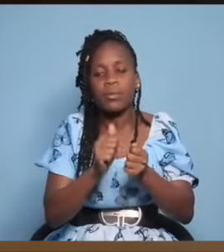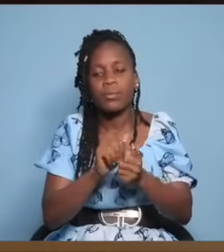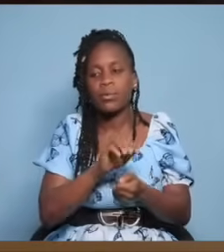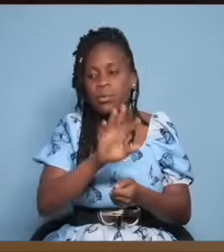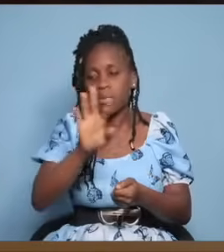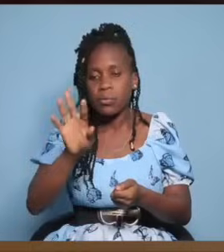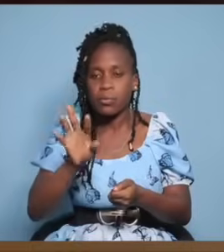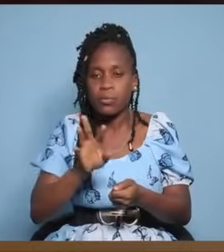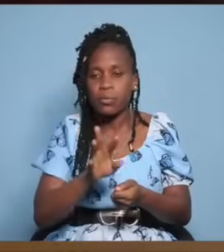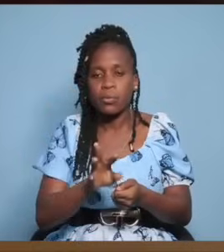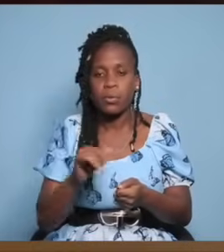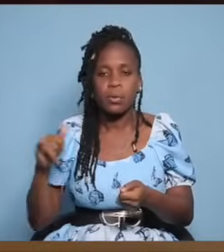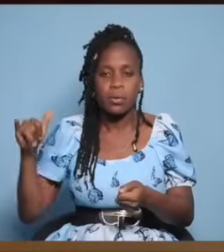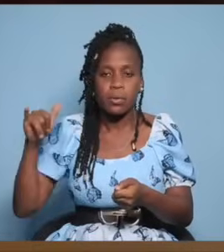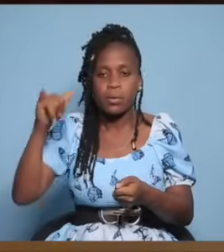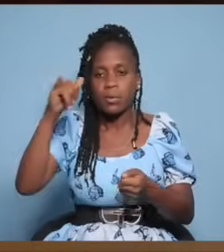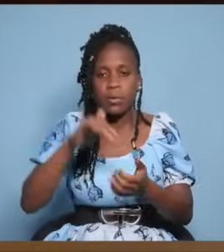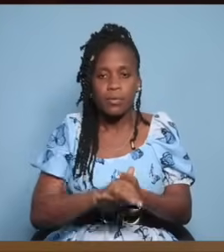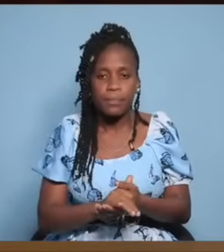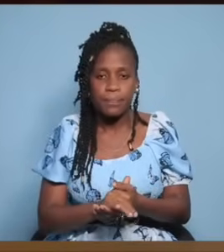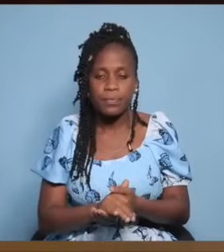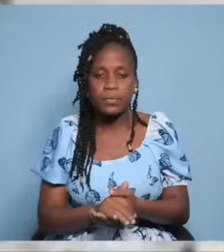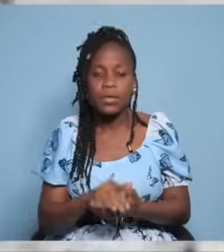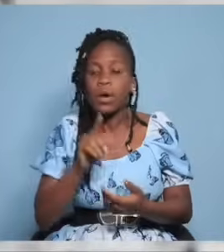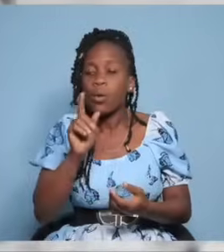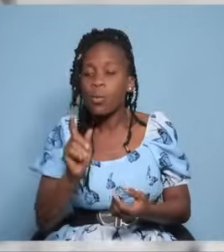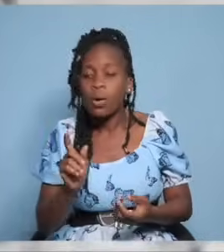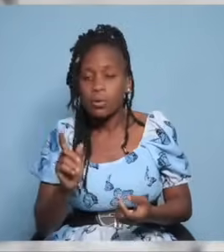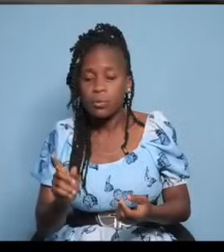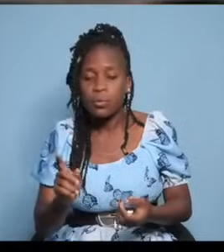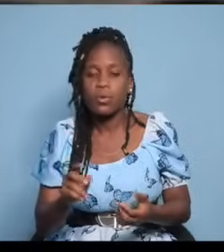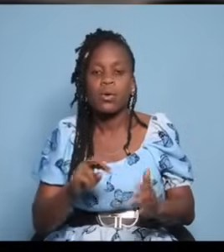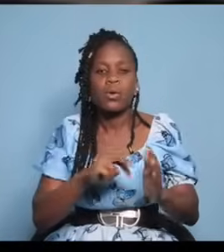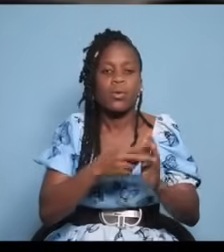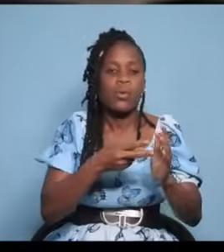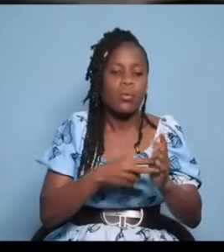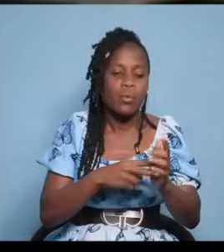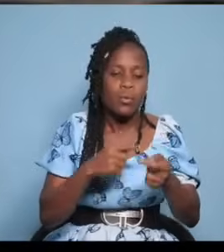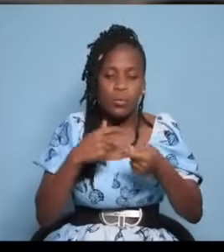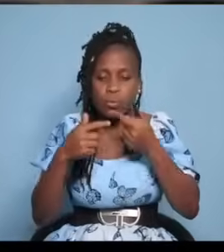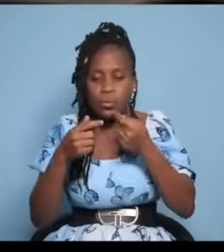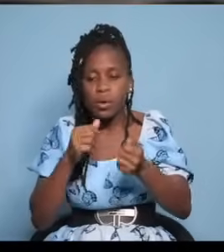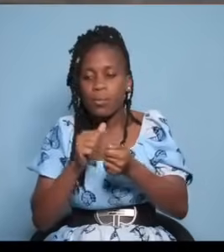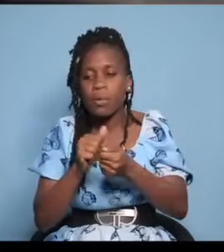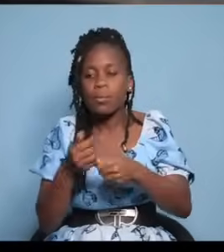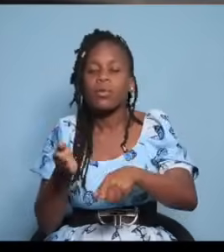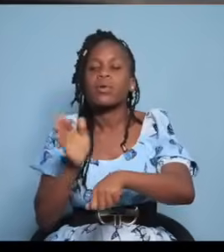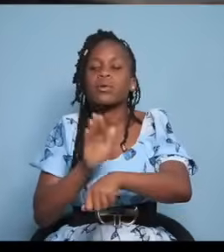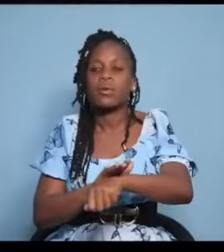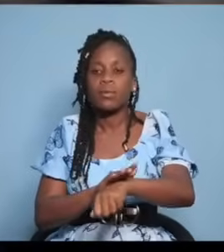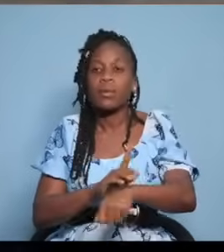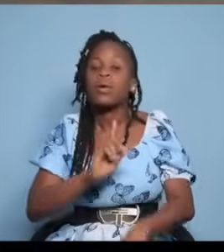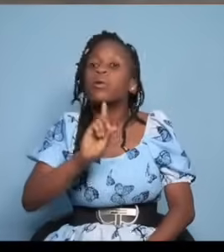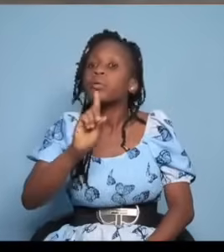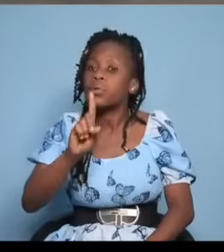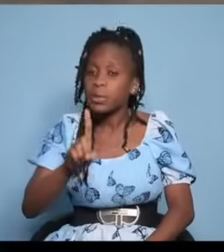Watu wanaharakati, wanasiasa, wasemaji wa mambo wakasema kwamba ikiwa kuna